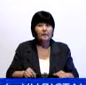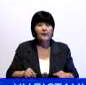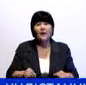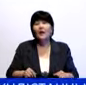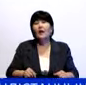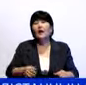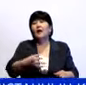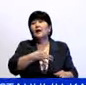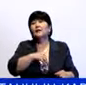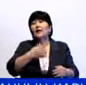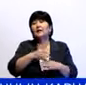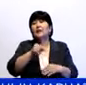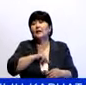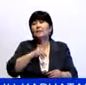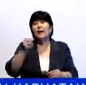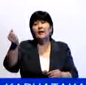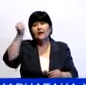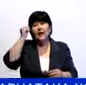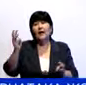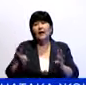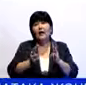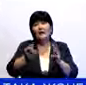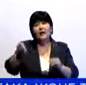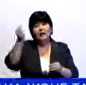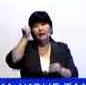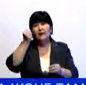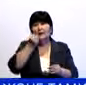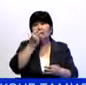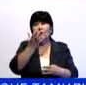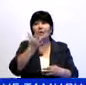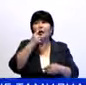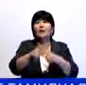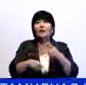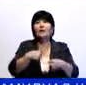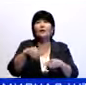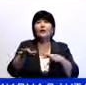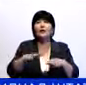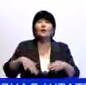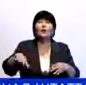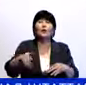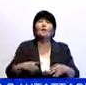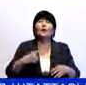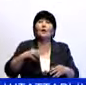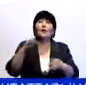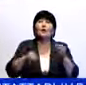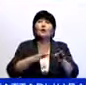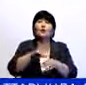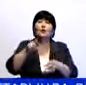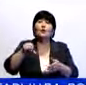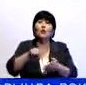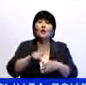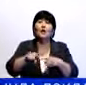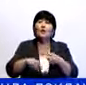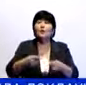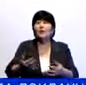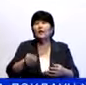Заң саласының мамандары тағзым алаңындағы мәңгілік алауға гүл шоқтарын қойды. Дәстүрлі шараға өңірдегі білікті сот орындаушылар қатысты. Мұнан